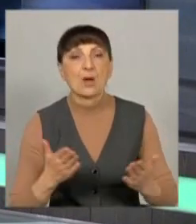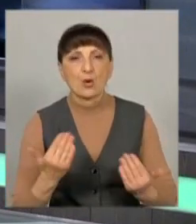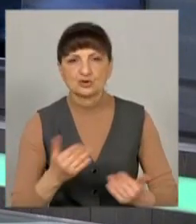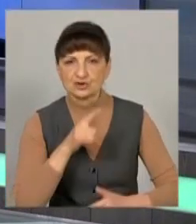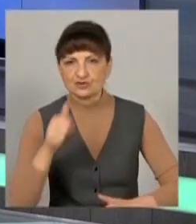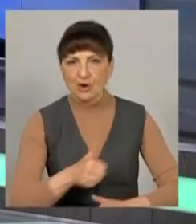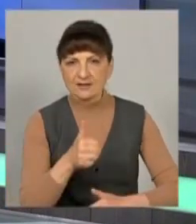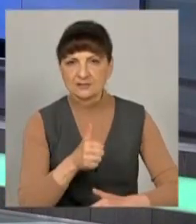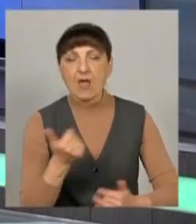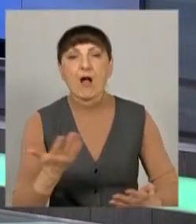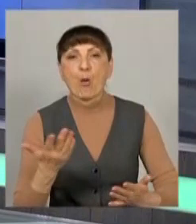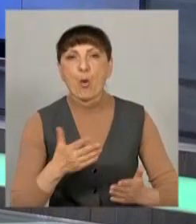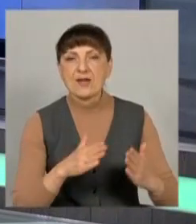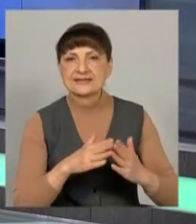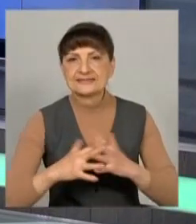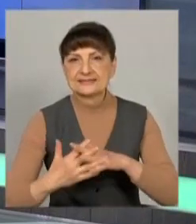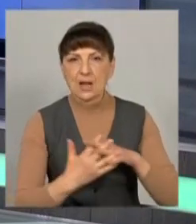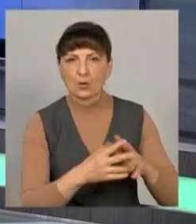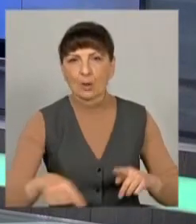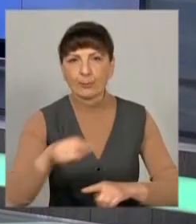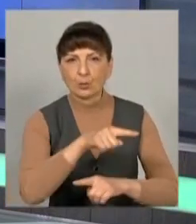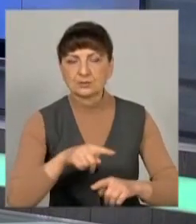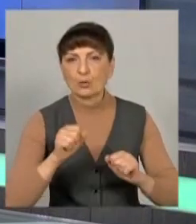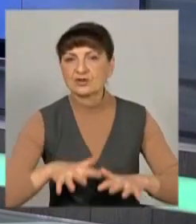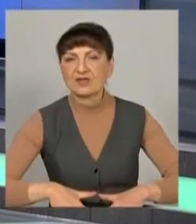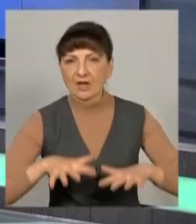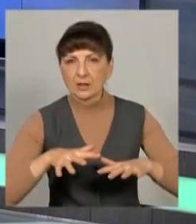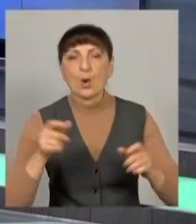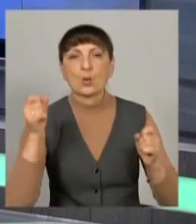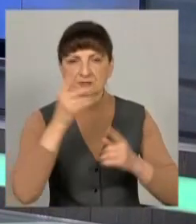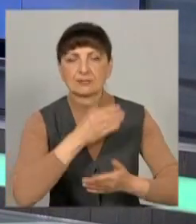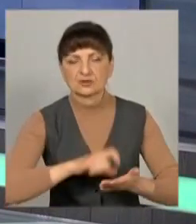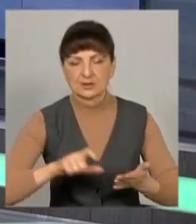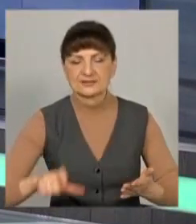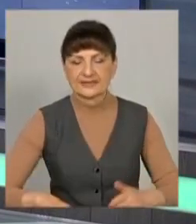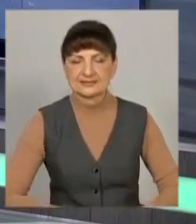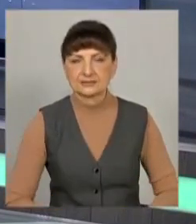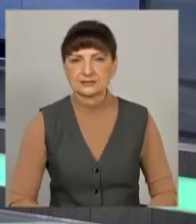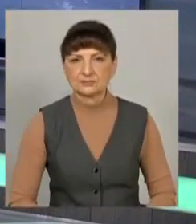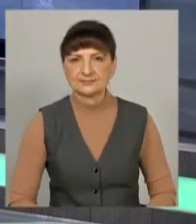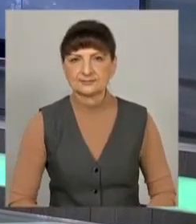данному часу и в каких населенных пунктах возможны наводнения, узнавала Дина Жанабекова.